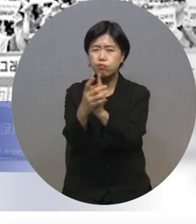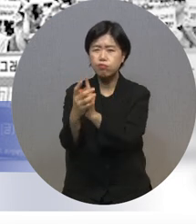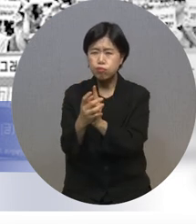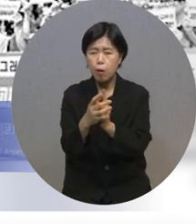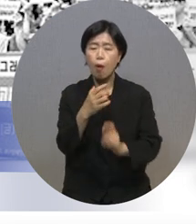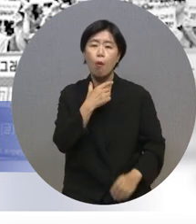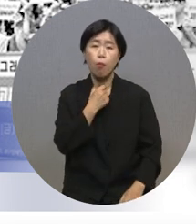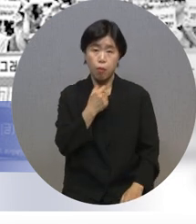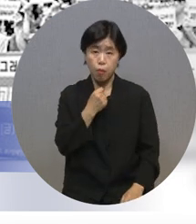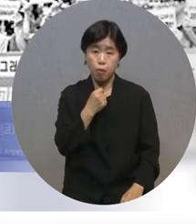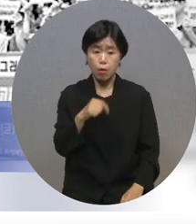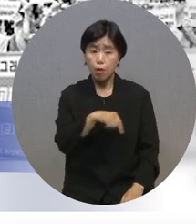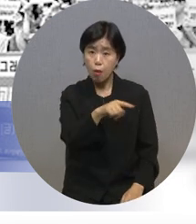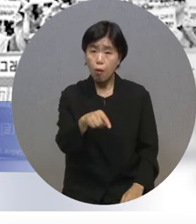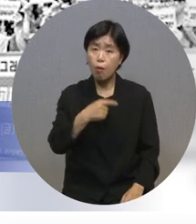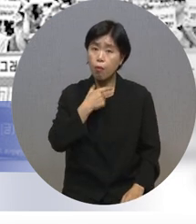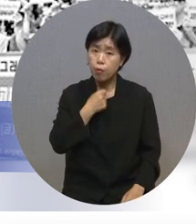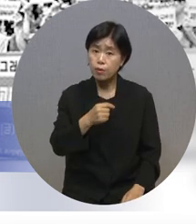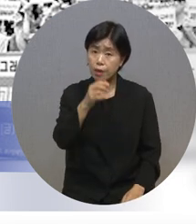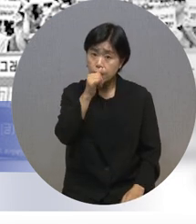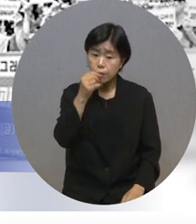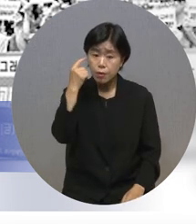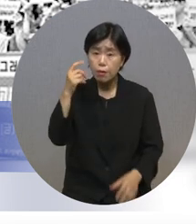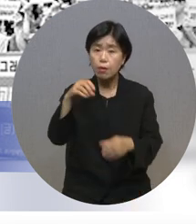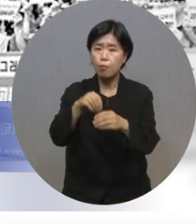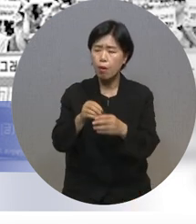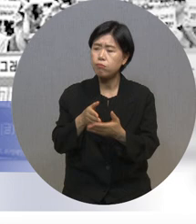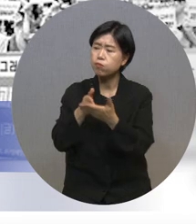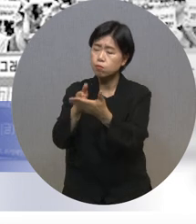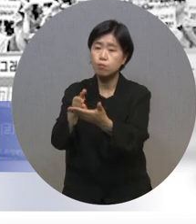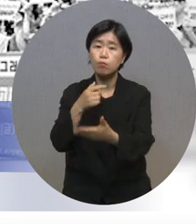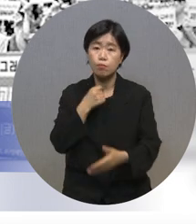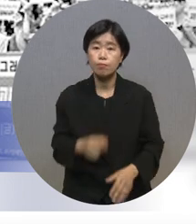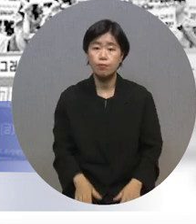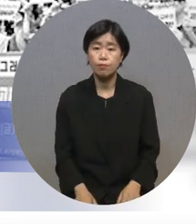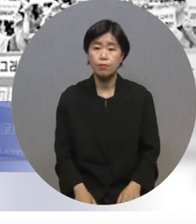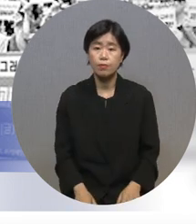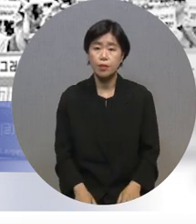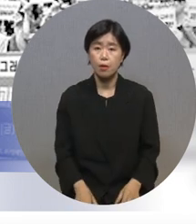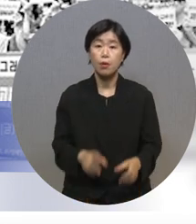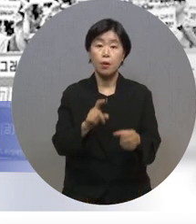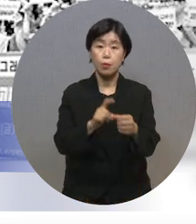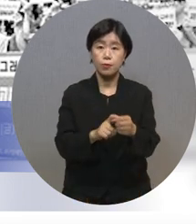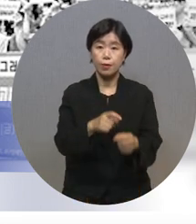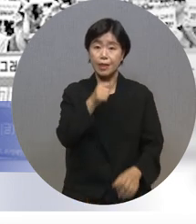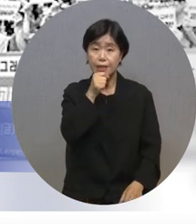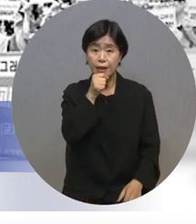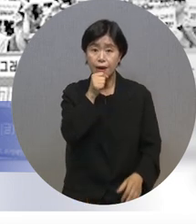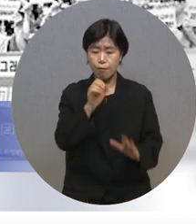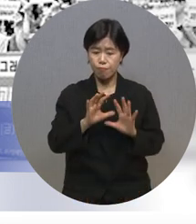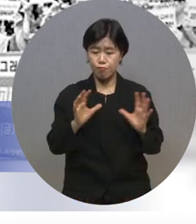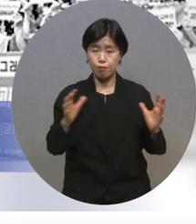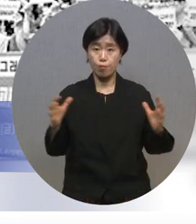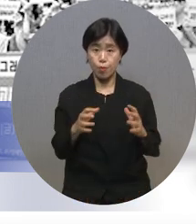살아가고 싶다는이 학생들의 생각을 전달하고자 기자 회견을 하게 됐다고